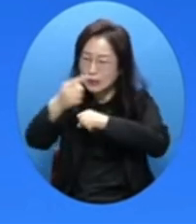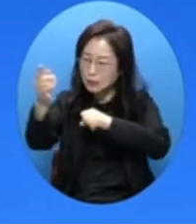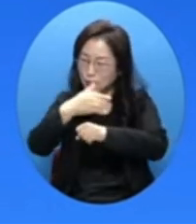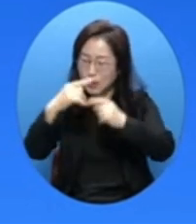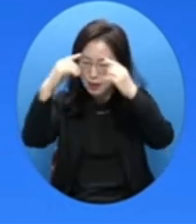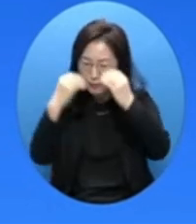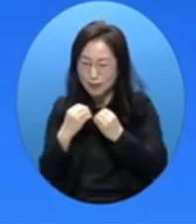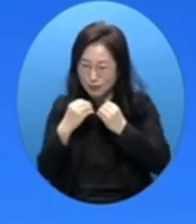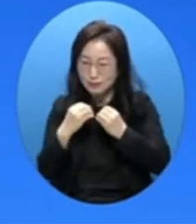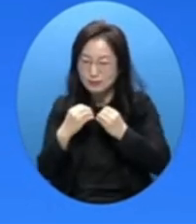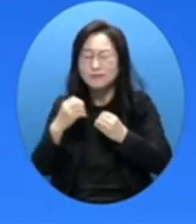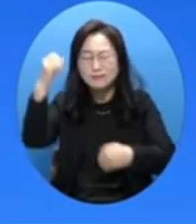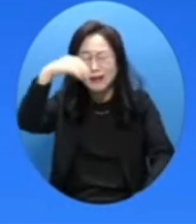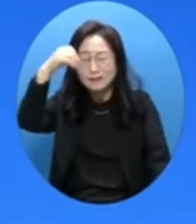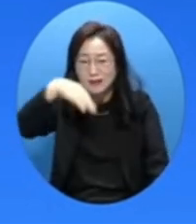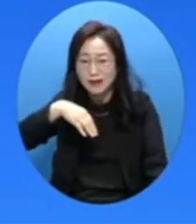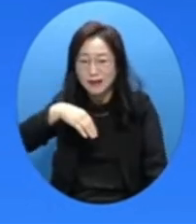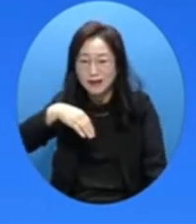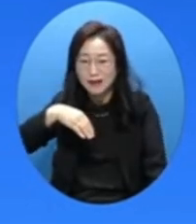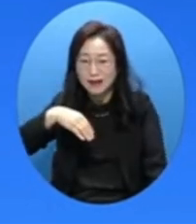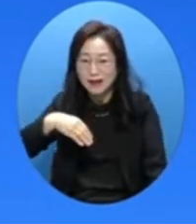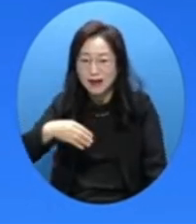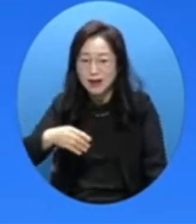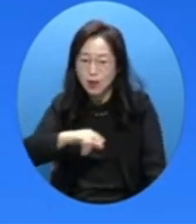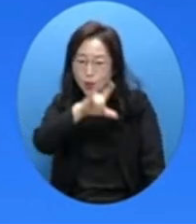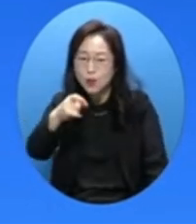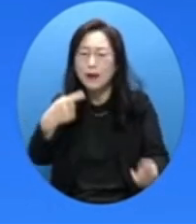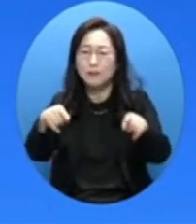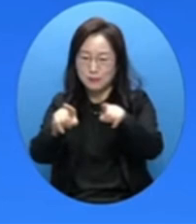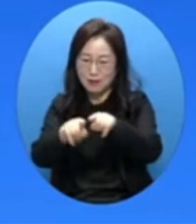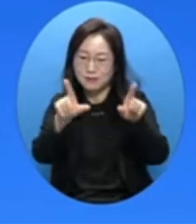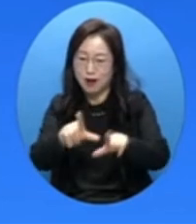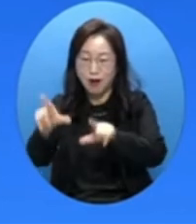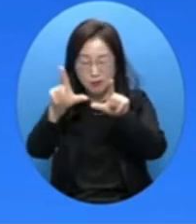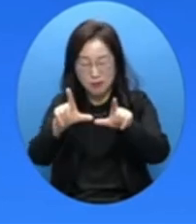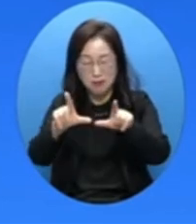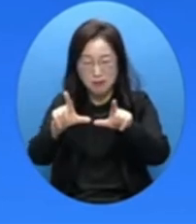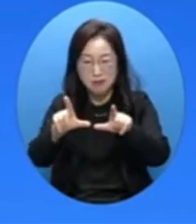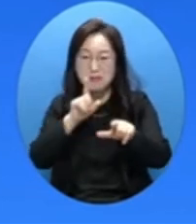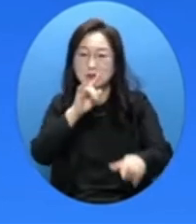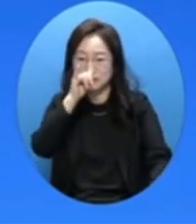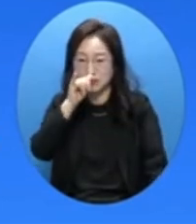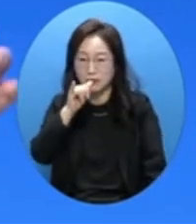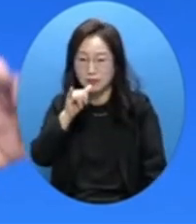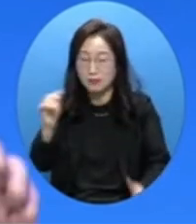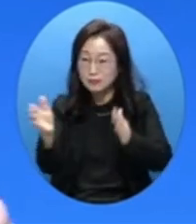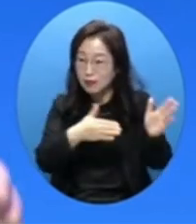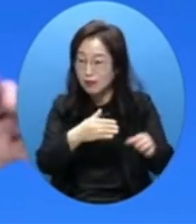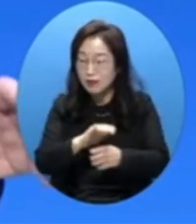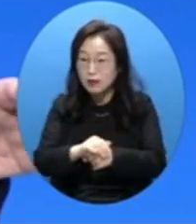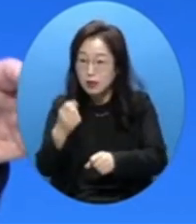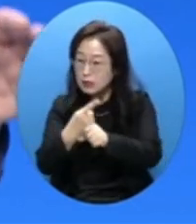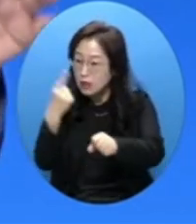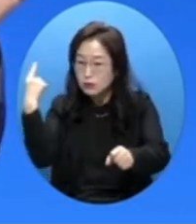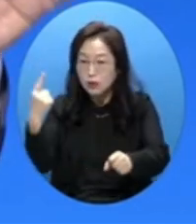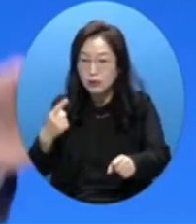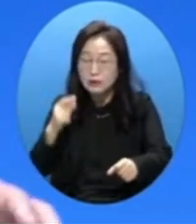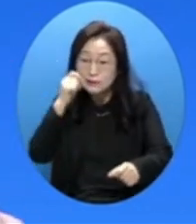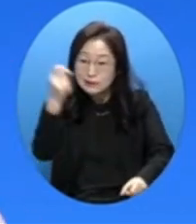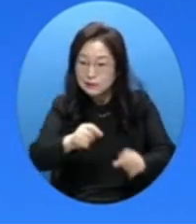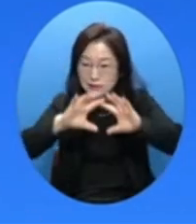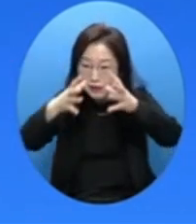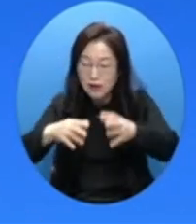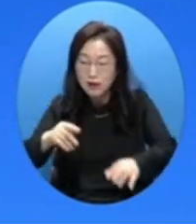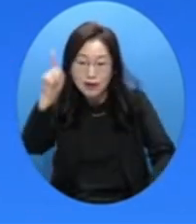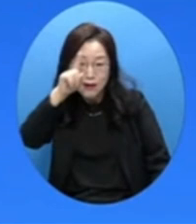가자. 할 수 없이 위드 코로나로 가게 되는 것입니다. 1년째 계속되는 그 우크라이나 러시아 전쟁의 폭우로